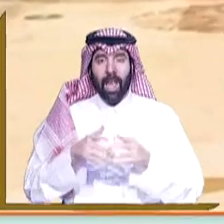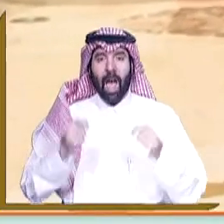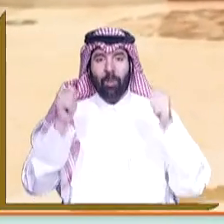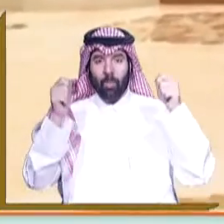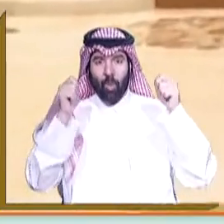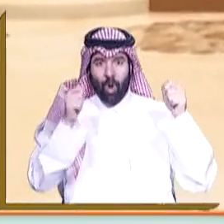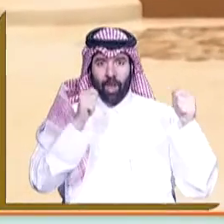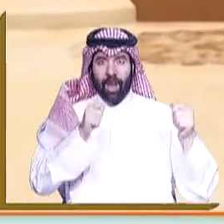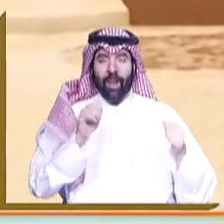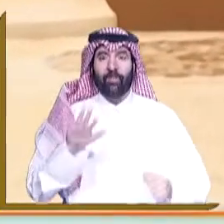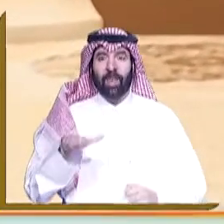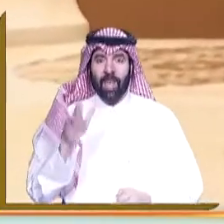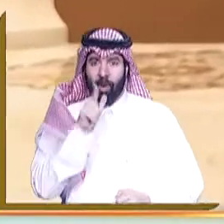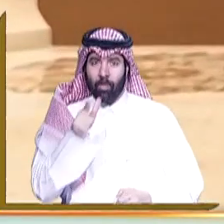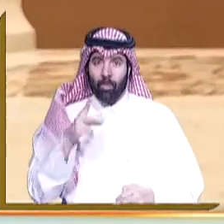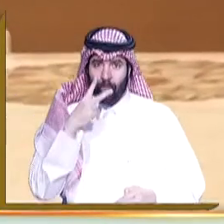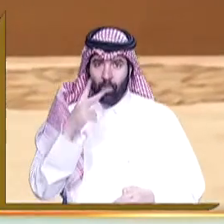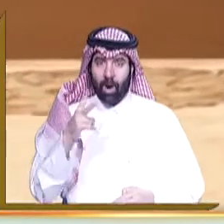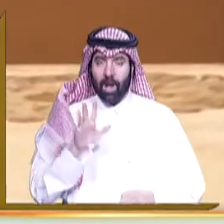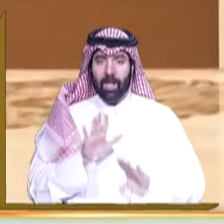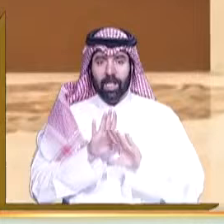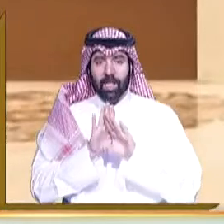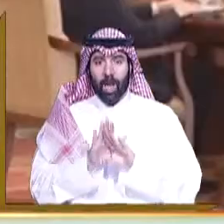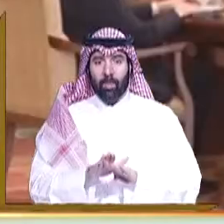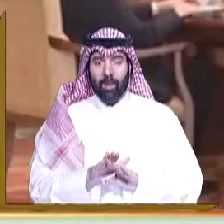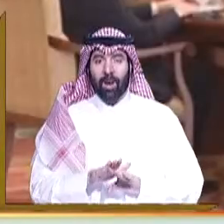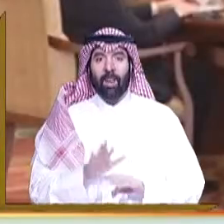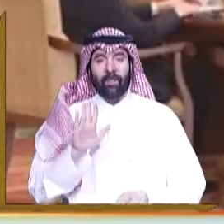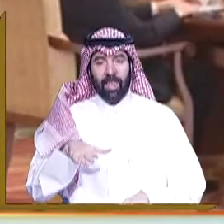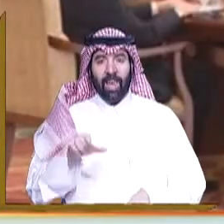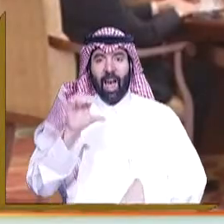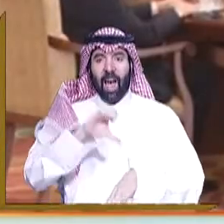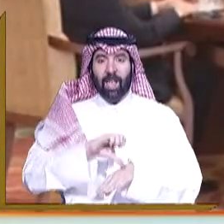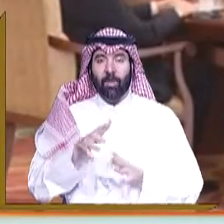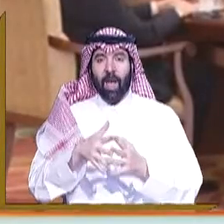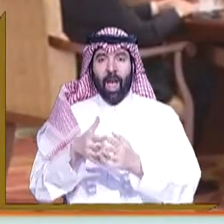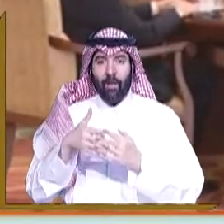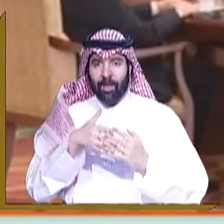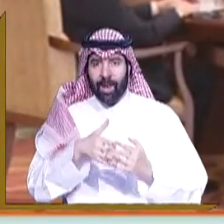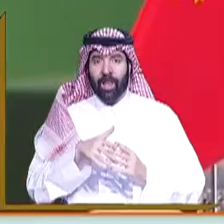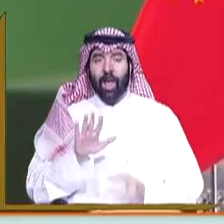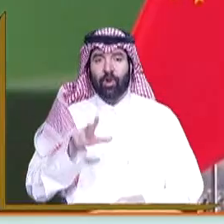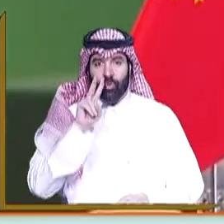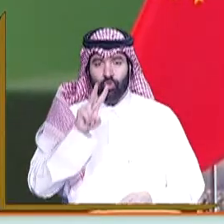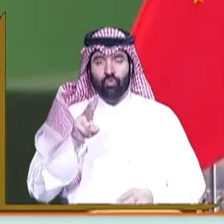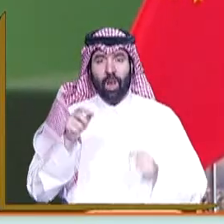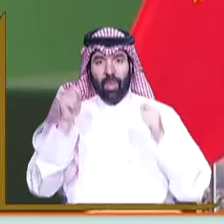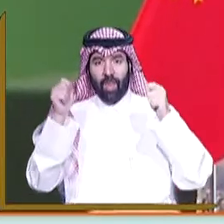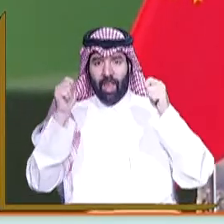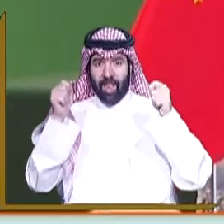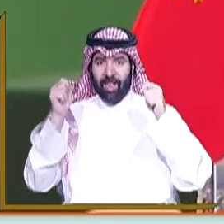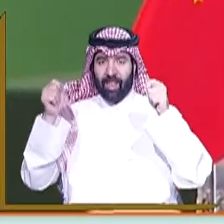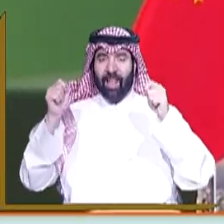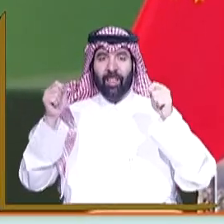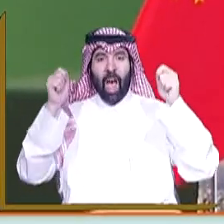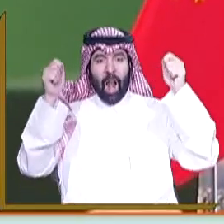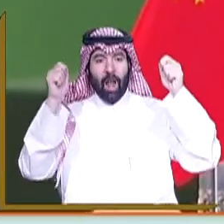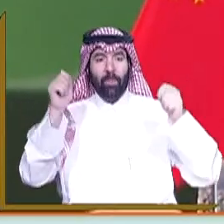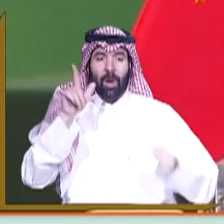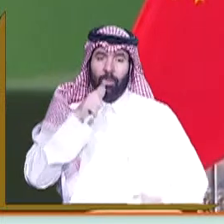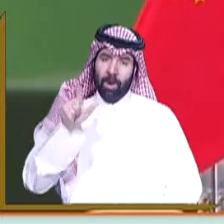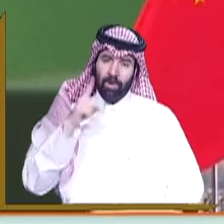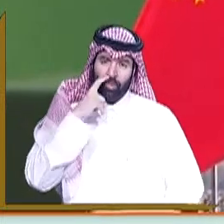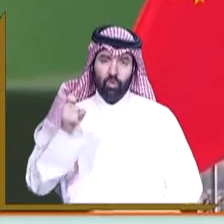المدن البريطانية، في واشنطن، في نيويورك، في لوس أنجلوس، في